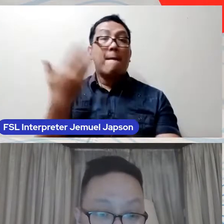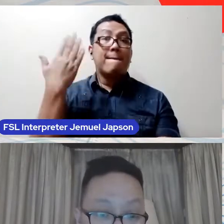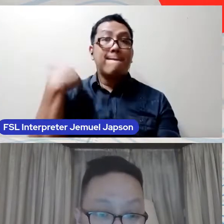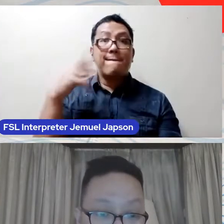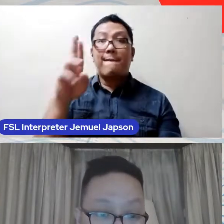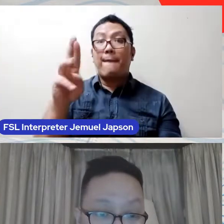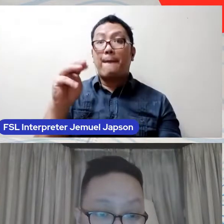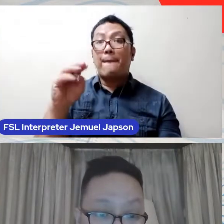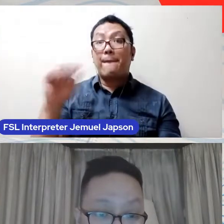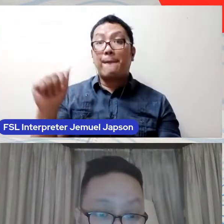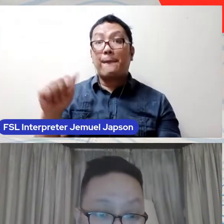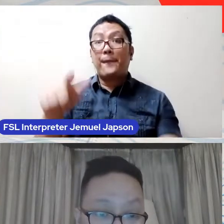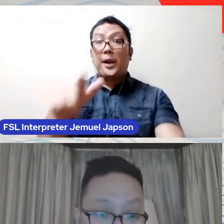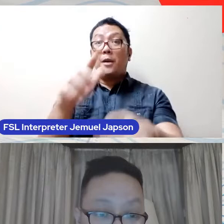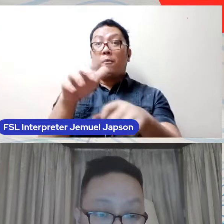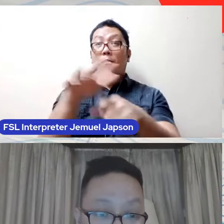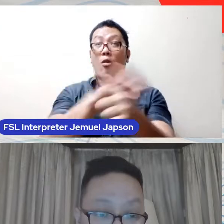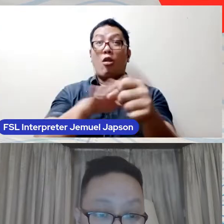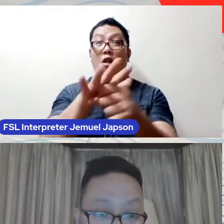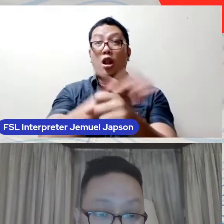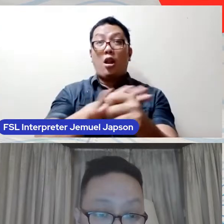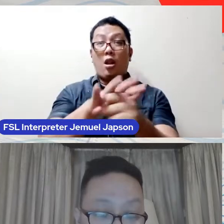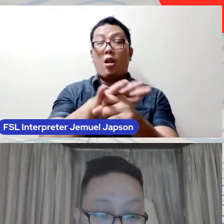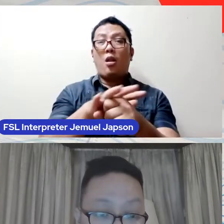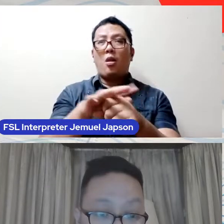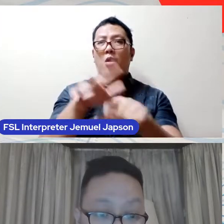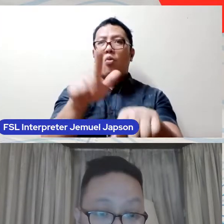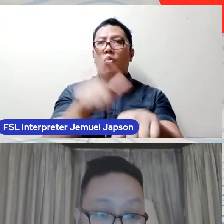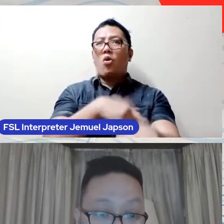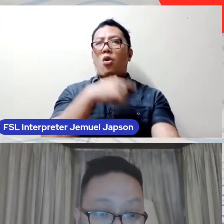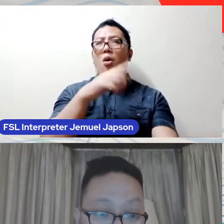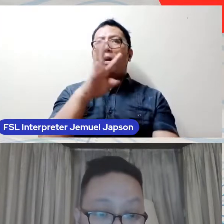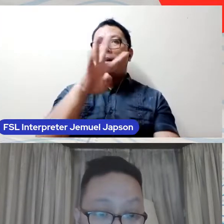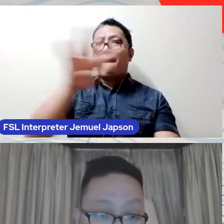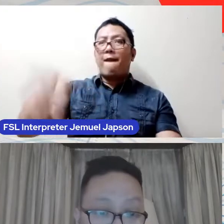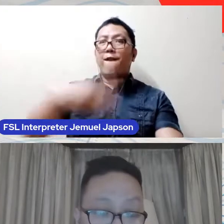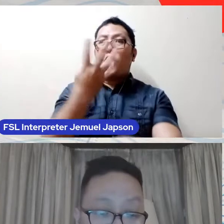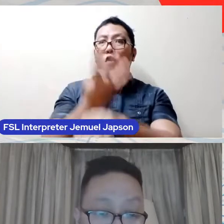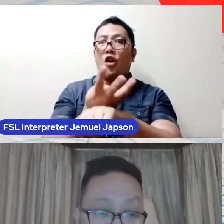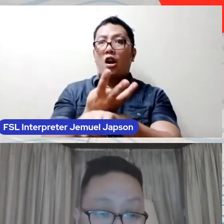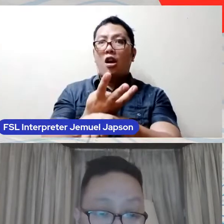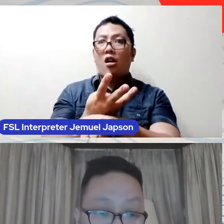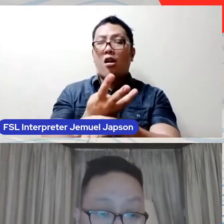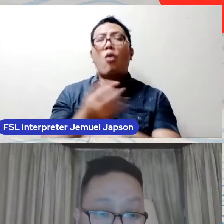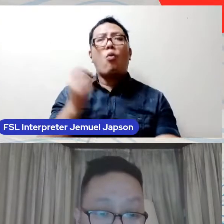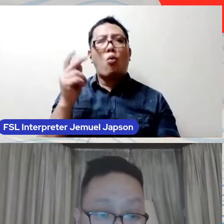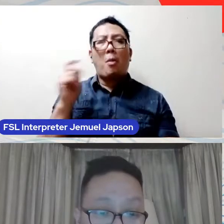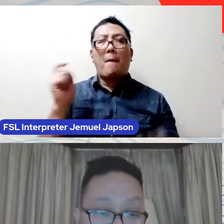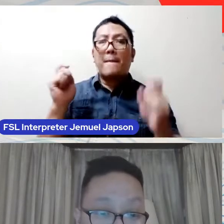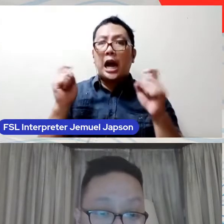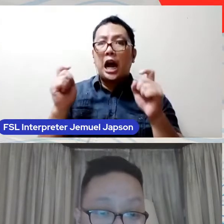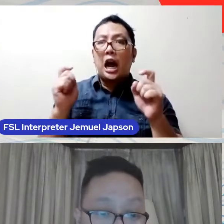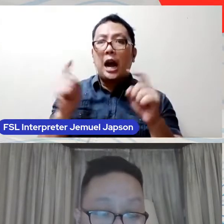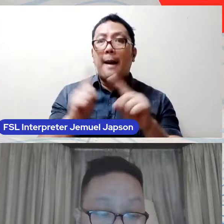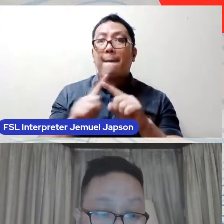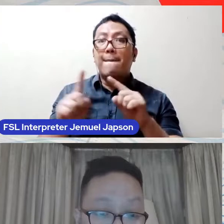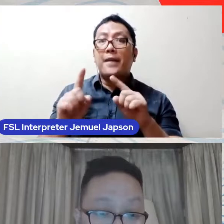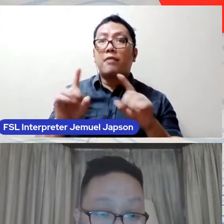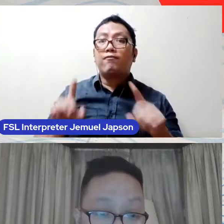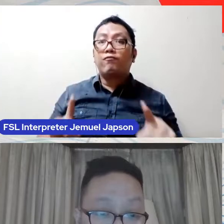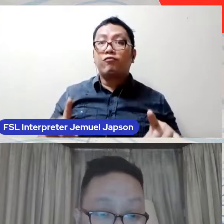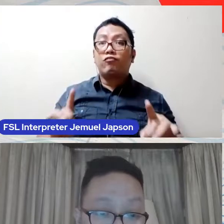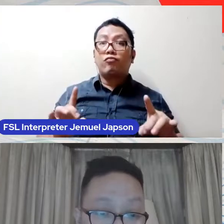daw, pag localized siya, tumatagal lang maximum 4 hours. So parang, okay, mabilis. Pero nung nag-participate na tayo